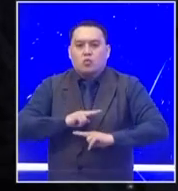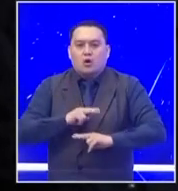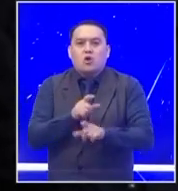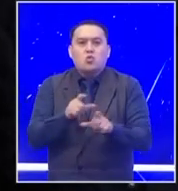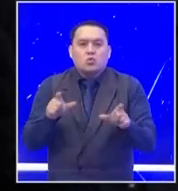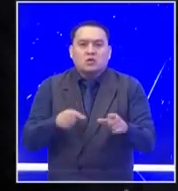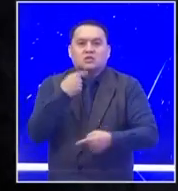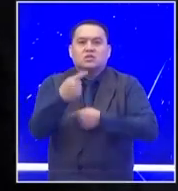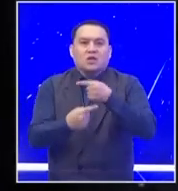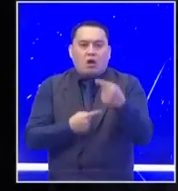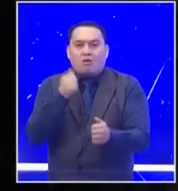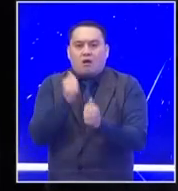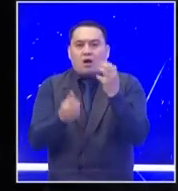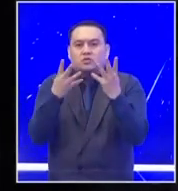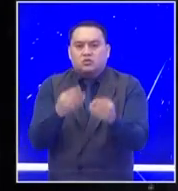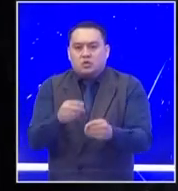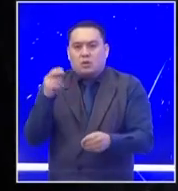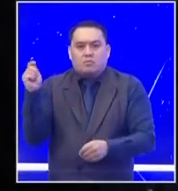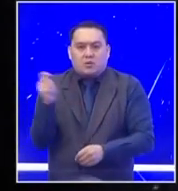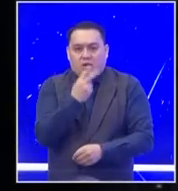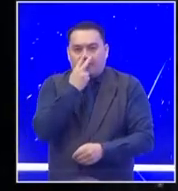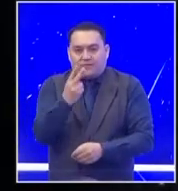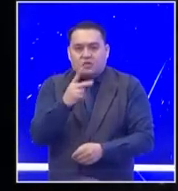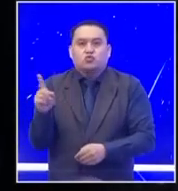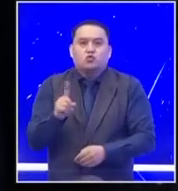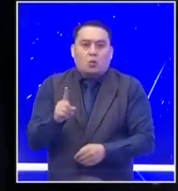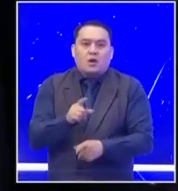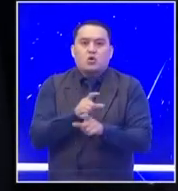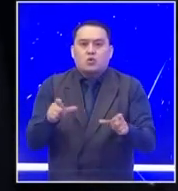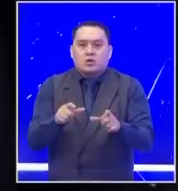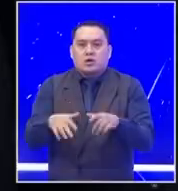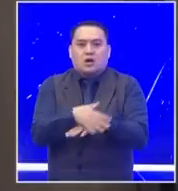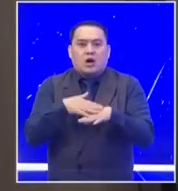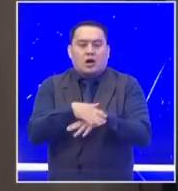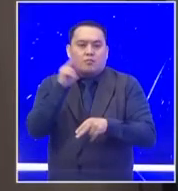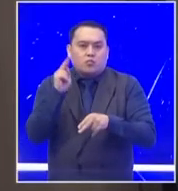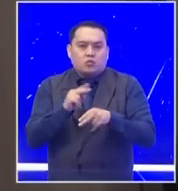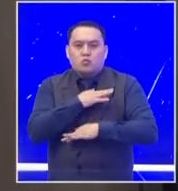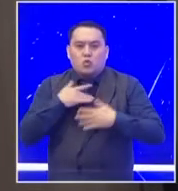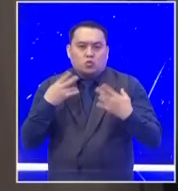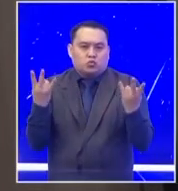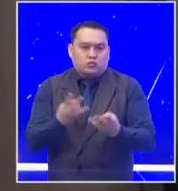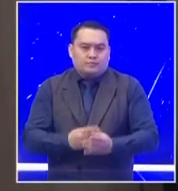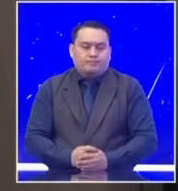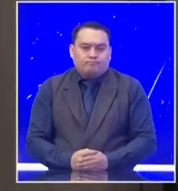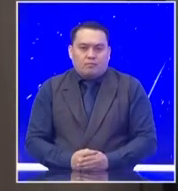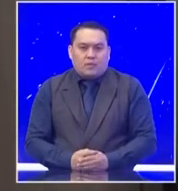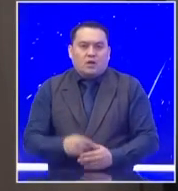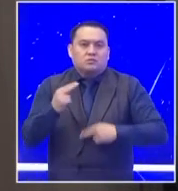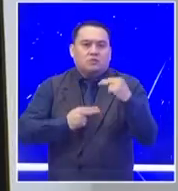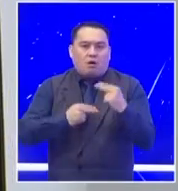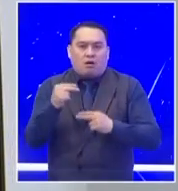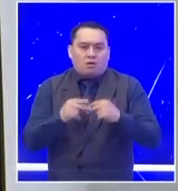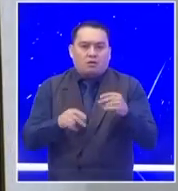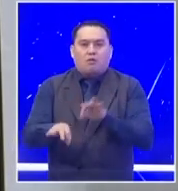вот слышишь, я каждый день утром проезжаю. Я что здесь видел, что кипело здесь работа. Амандык Баталов также обговорил со строителями